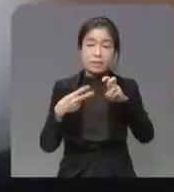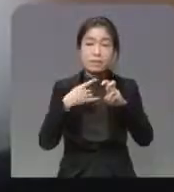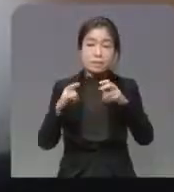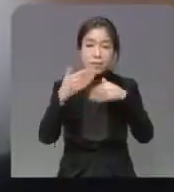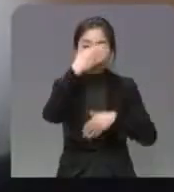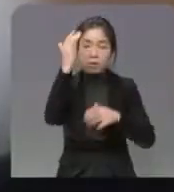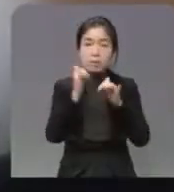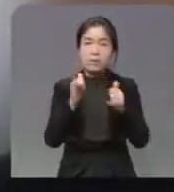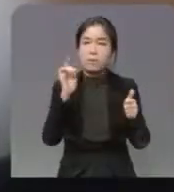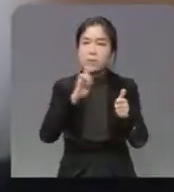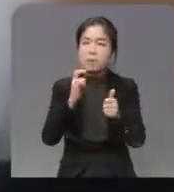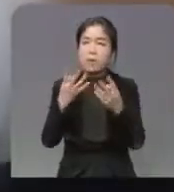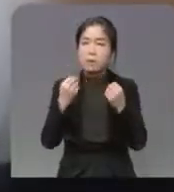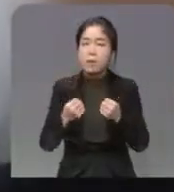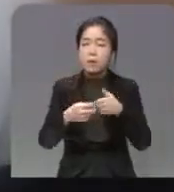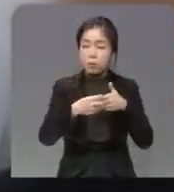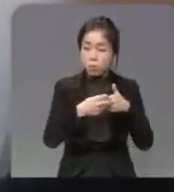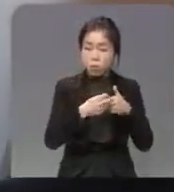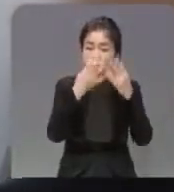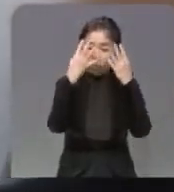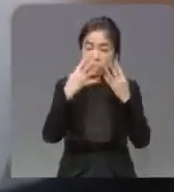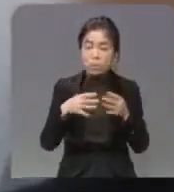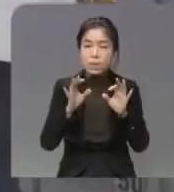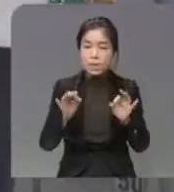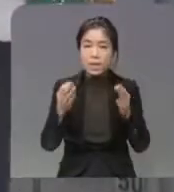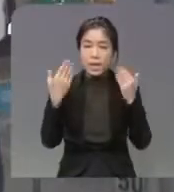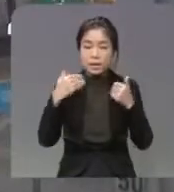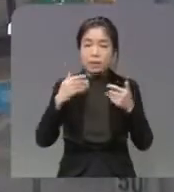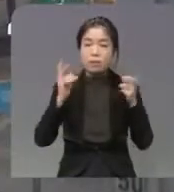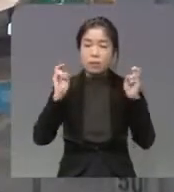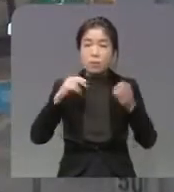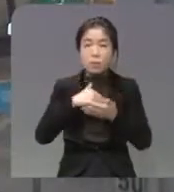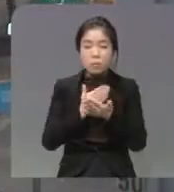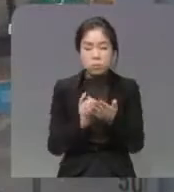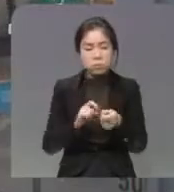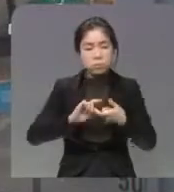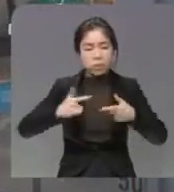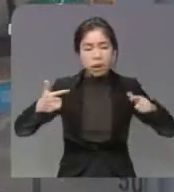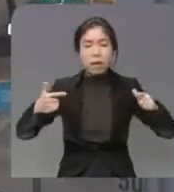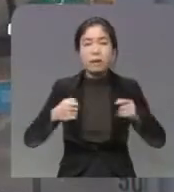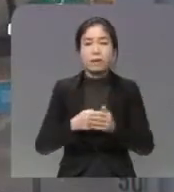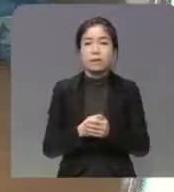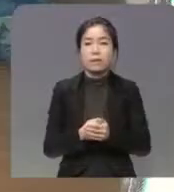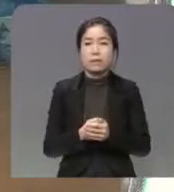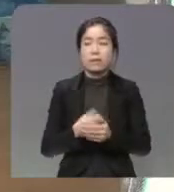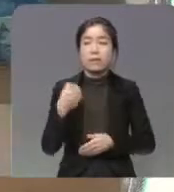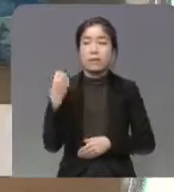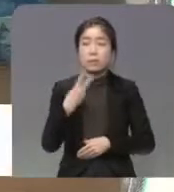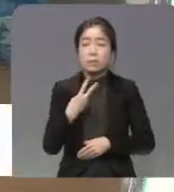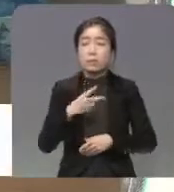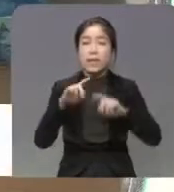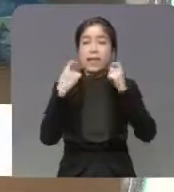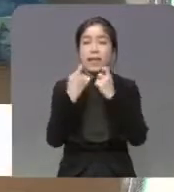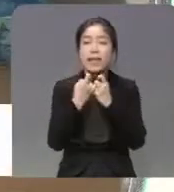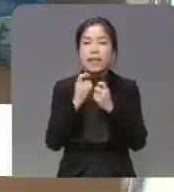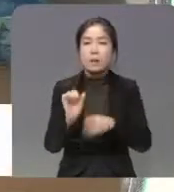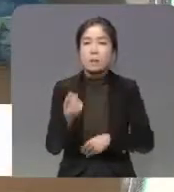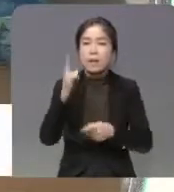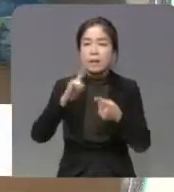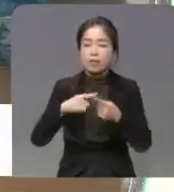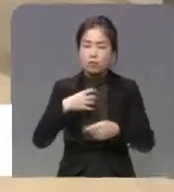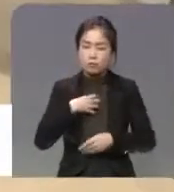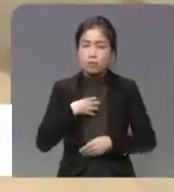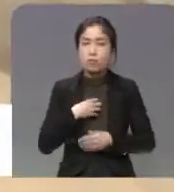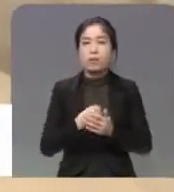발생이 많고 병원과 교도소, 은행과 학교 등 직업군도 매우 다양해졌습니다. 또 하나는 계절적 요인에 대한